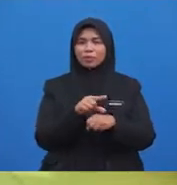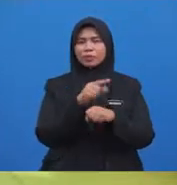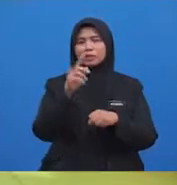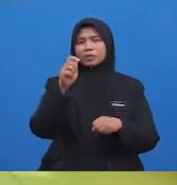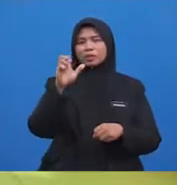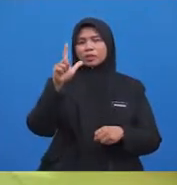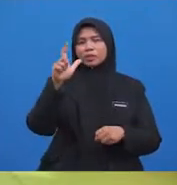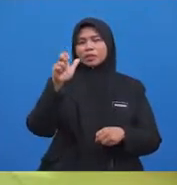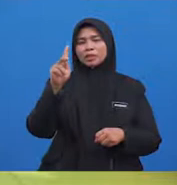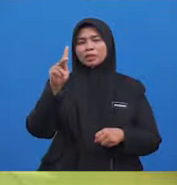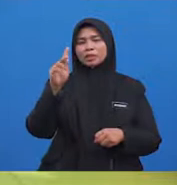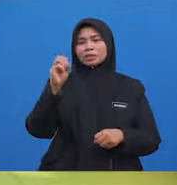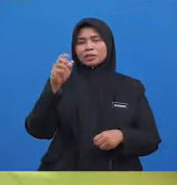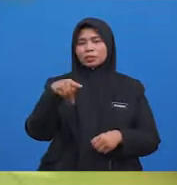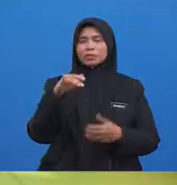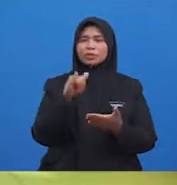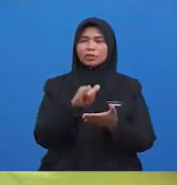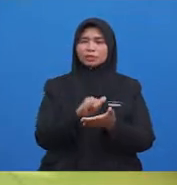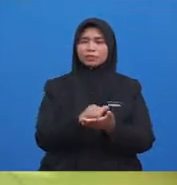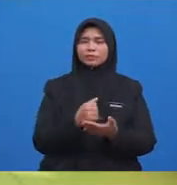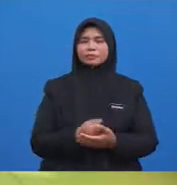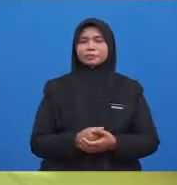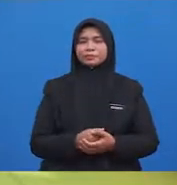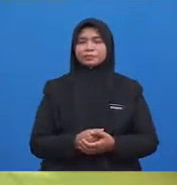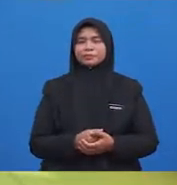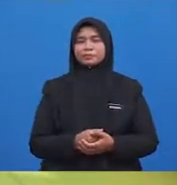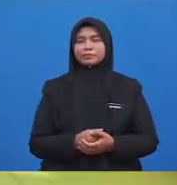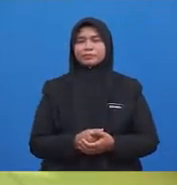bagi memperhatikan fenomena matahari